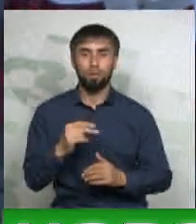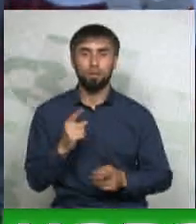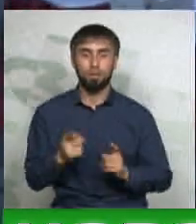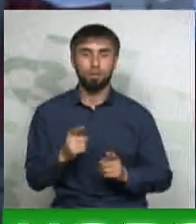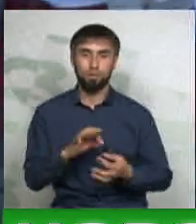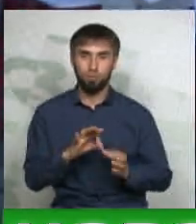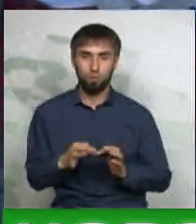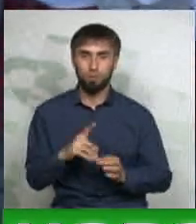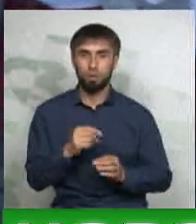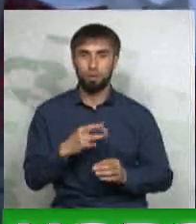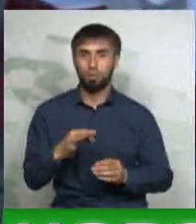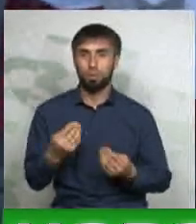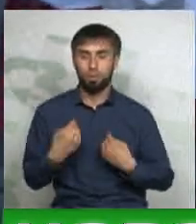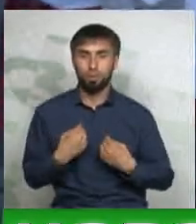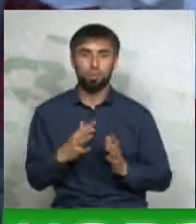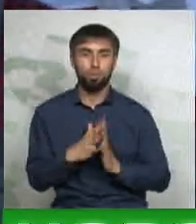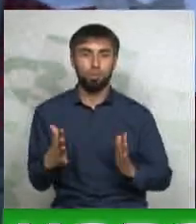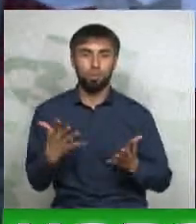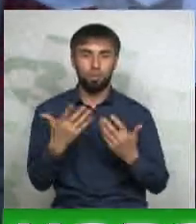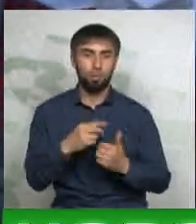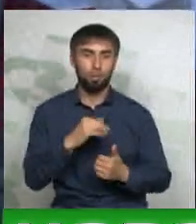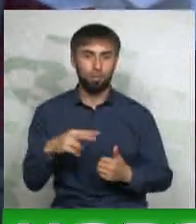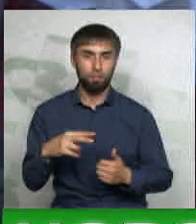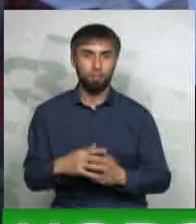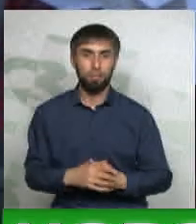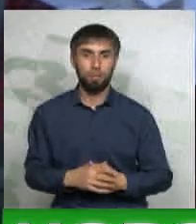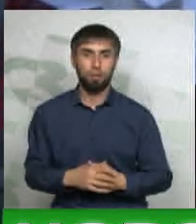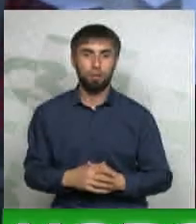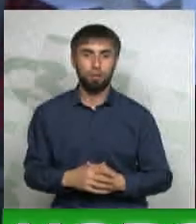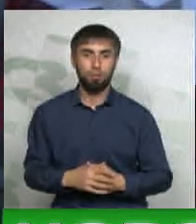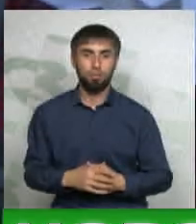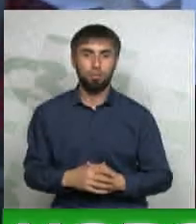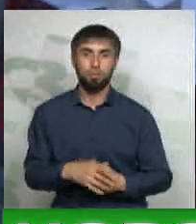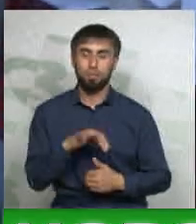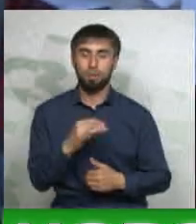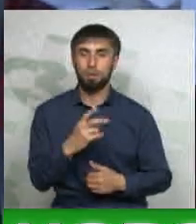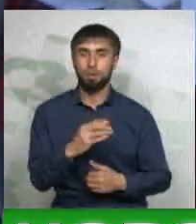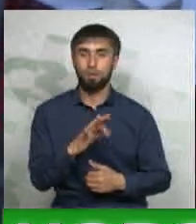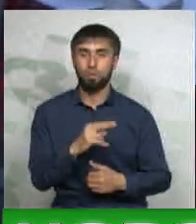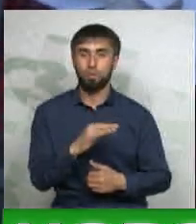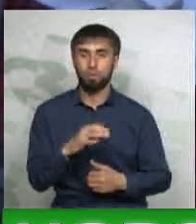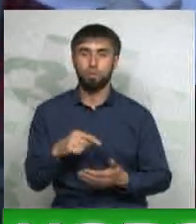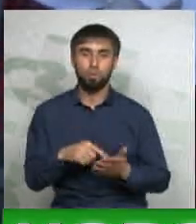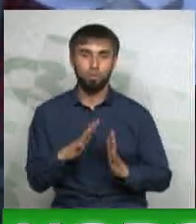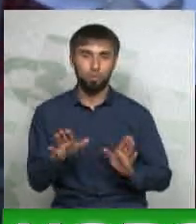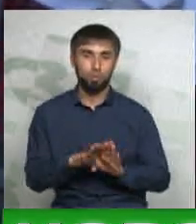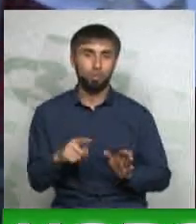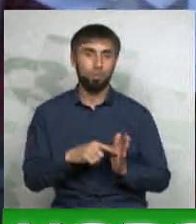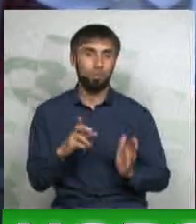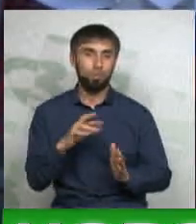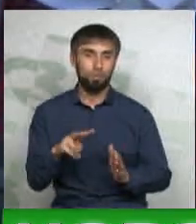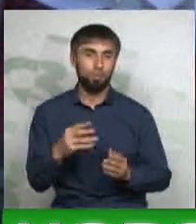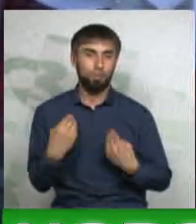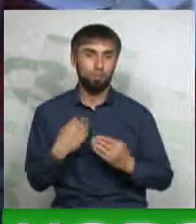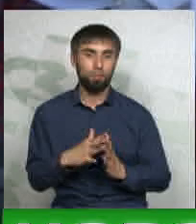действительно сложное, и за него дают большее количество баллов. Вот. И на сочинение упор, потому что за него тоже дают большее